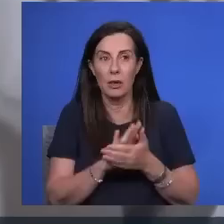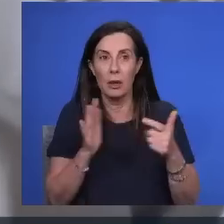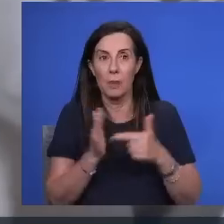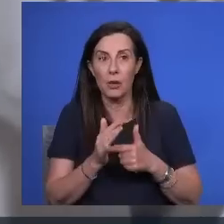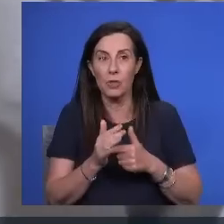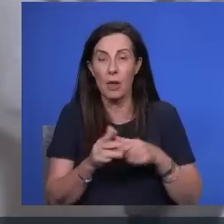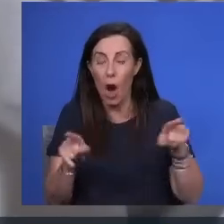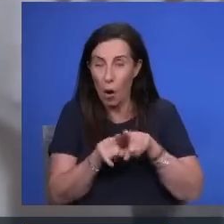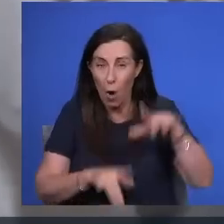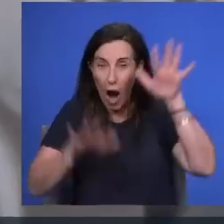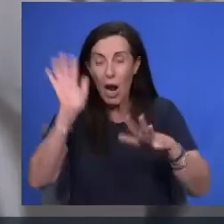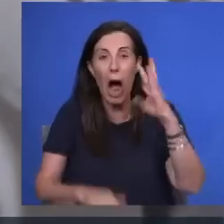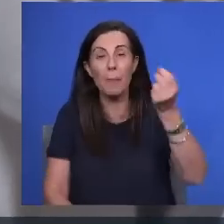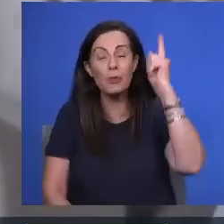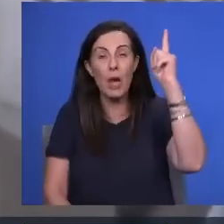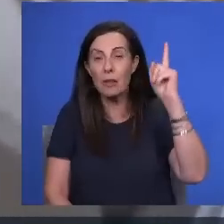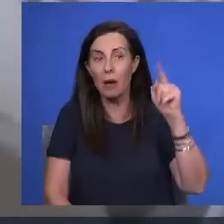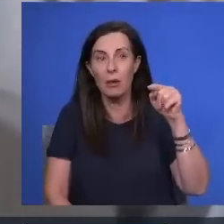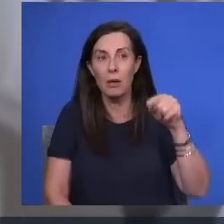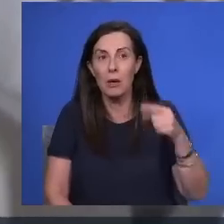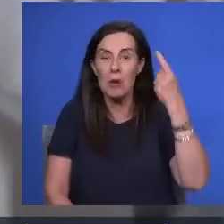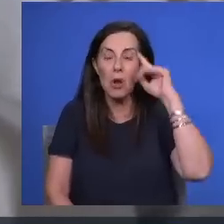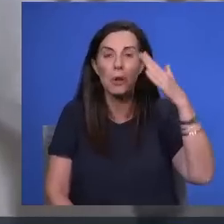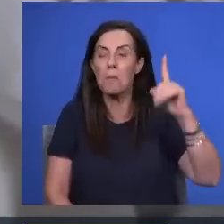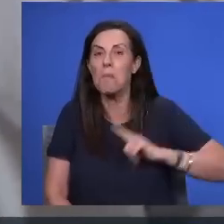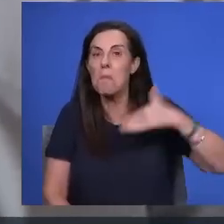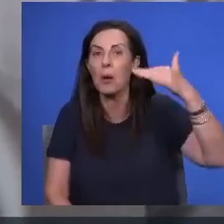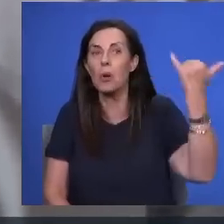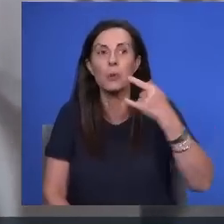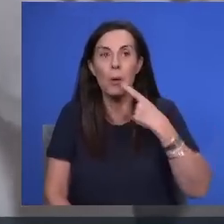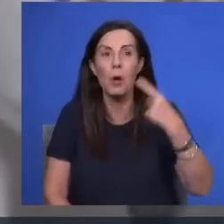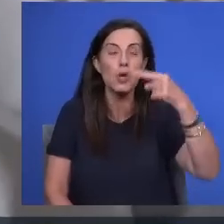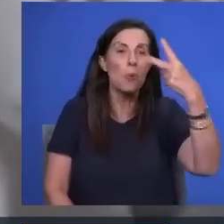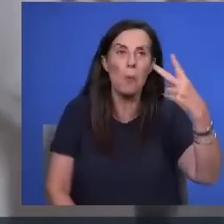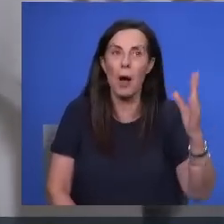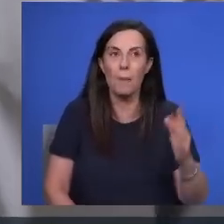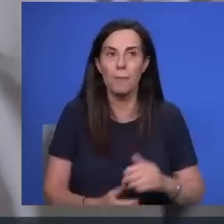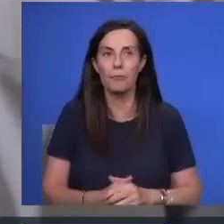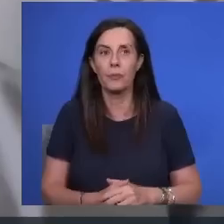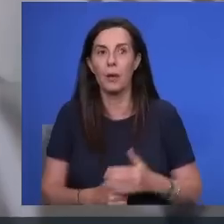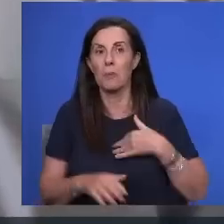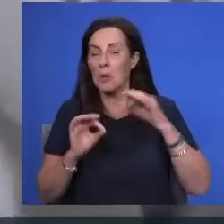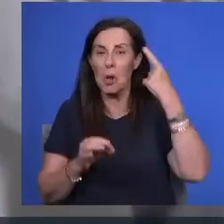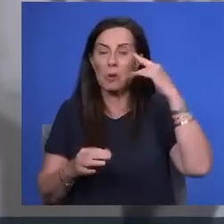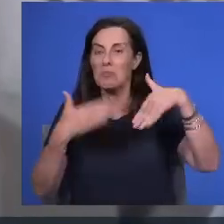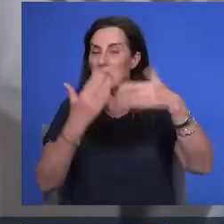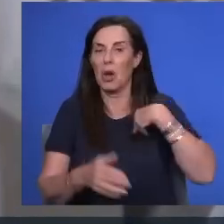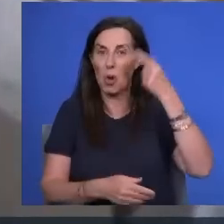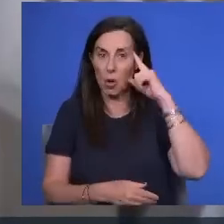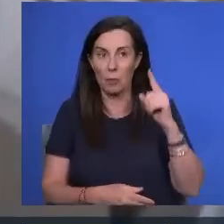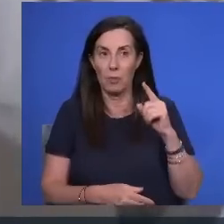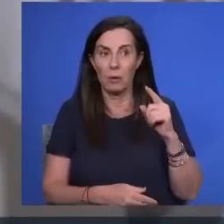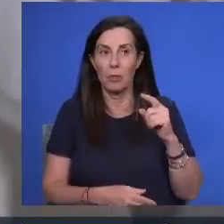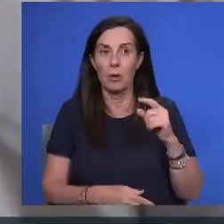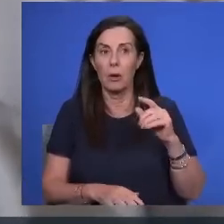היה כזאת סופה כבר 40 שנה, אז גם לא יודעים מה הצפי. כל הזמן אומרים לנו יום יומיים, ואנחנו באמת לא יודעים איך זה יתקדם. הדרך היחידה שלנו